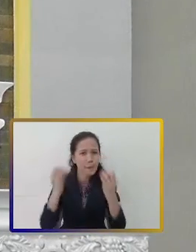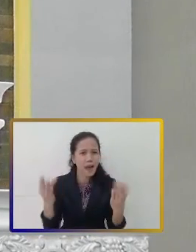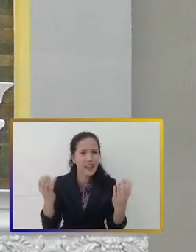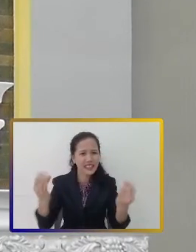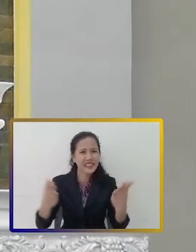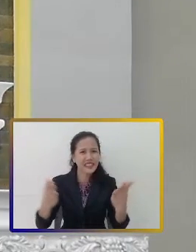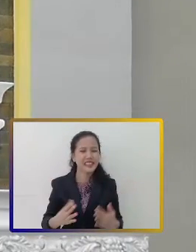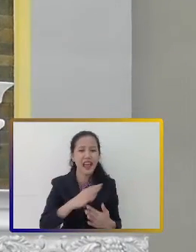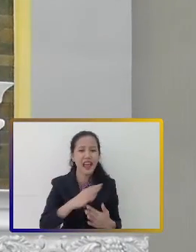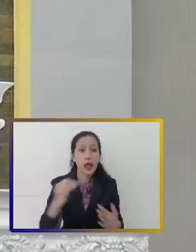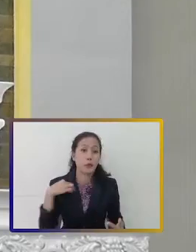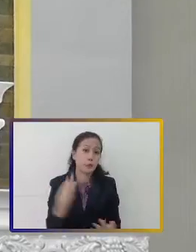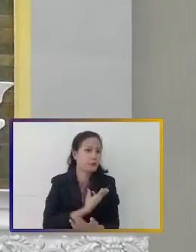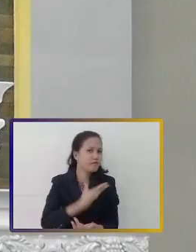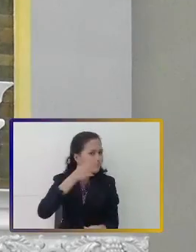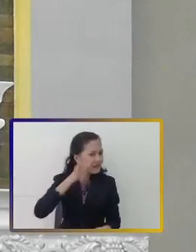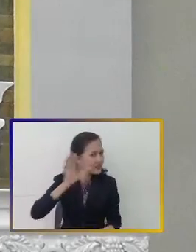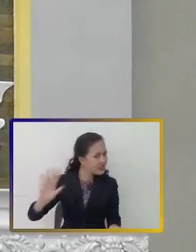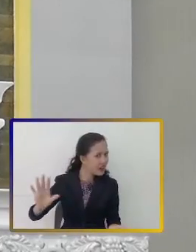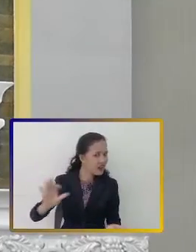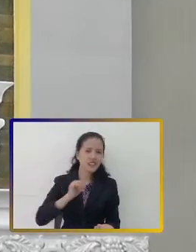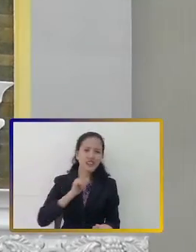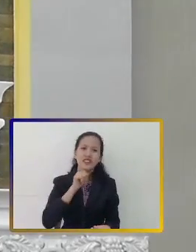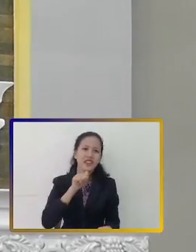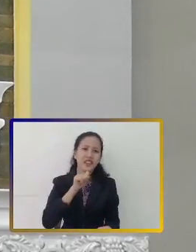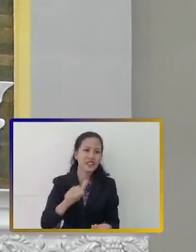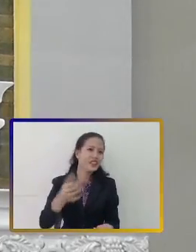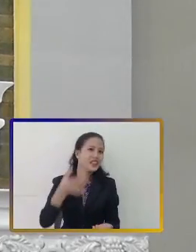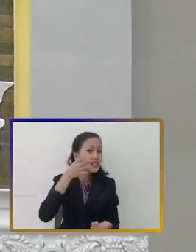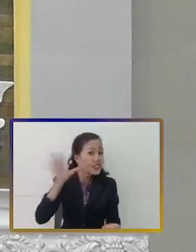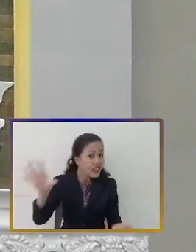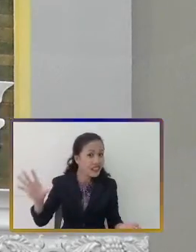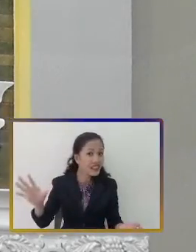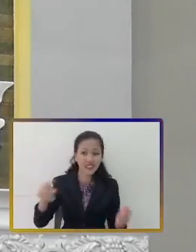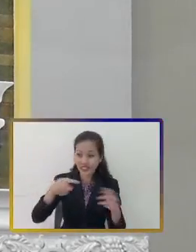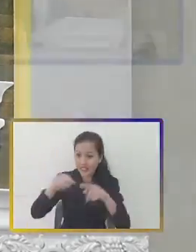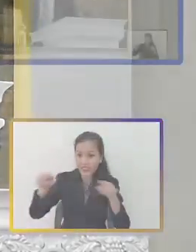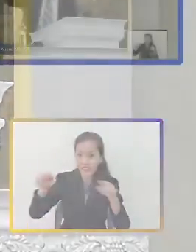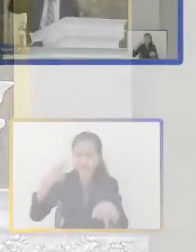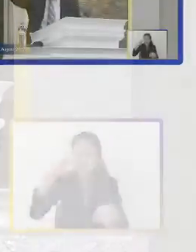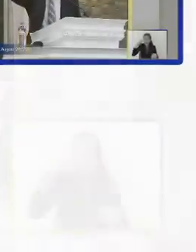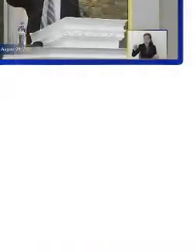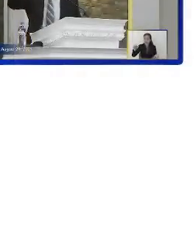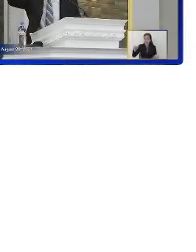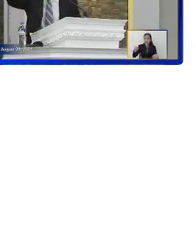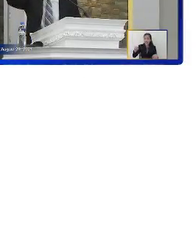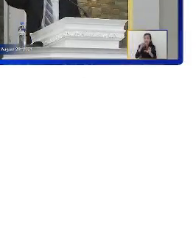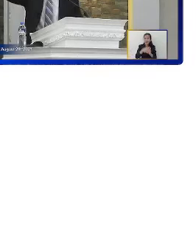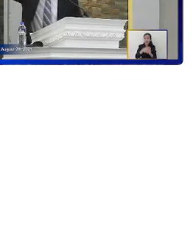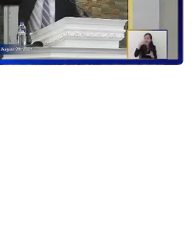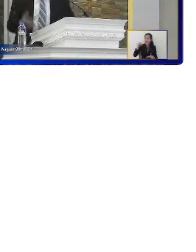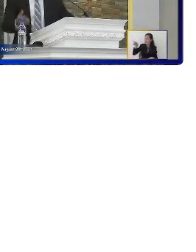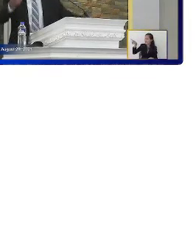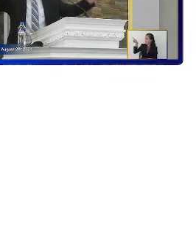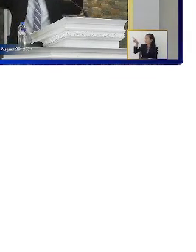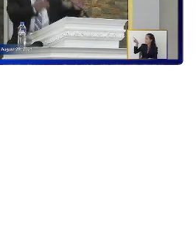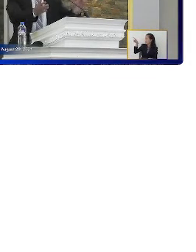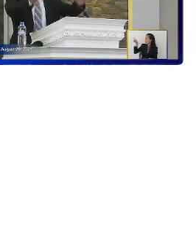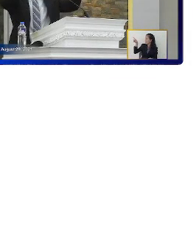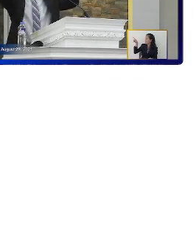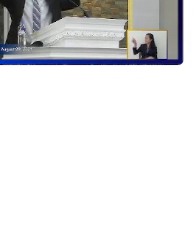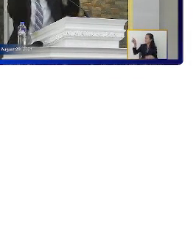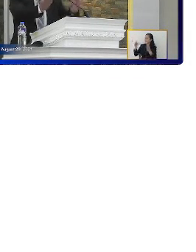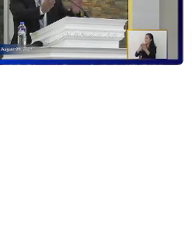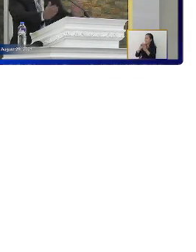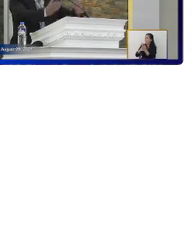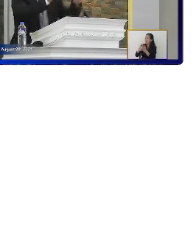See? And we cannot deny, kapatid, dahil andyan po sila ngayon. At sila po ang magpapatotoo na merong nagawa,